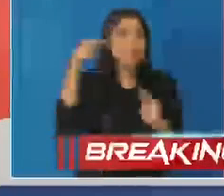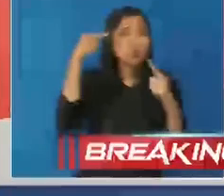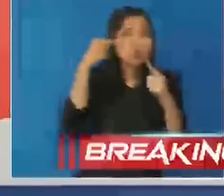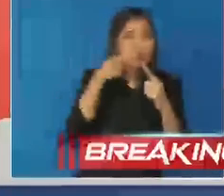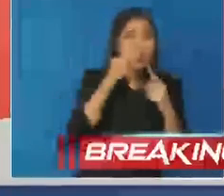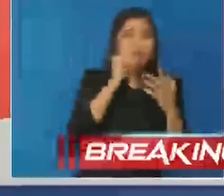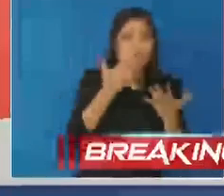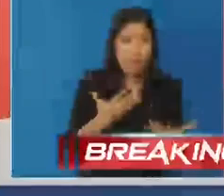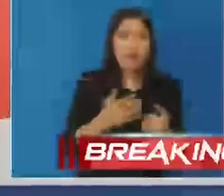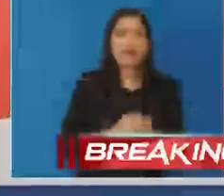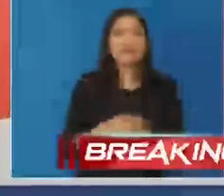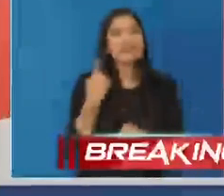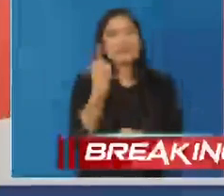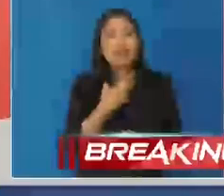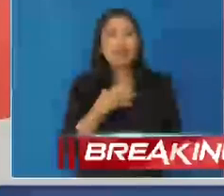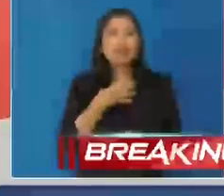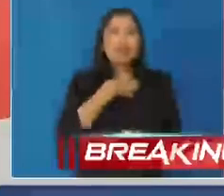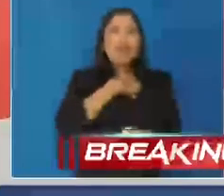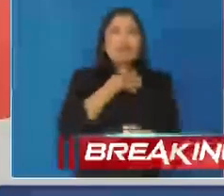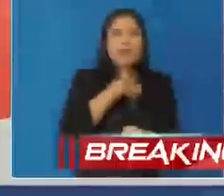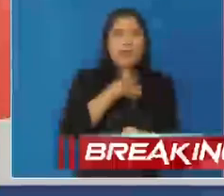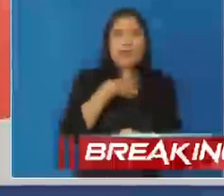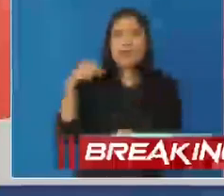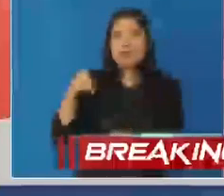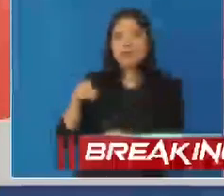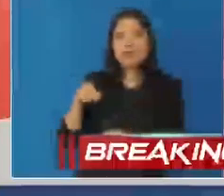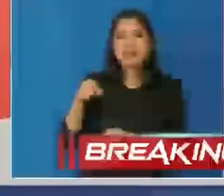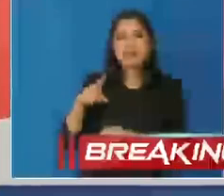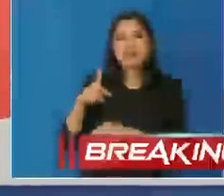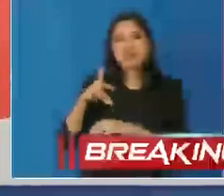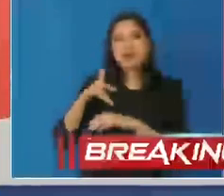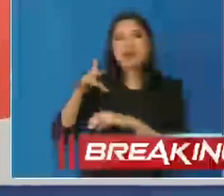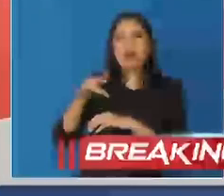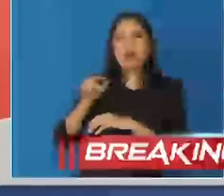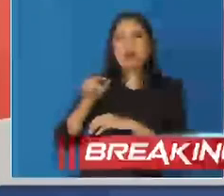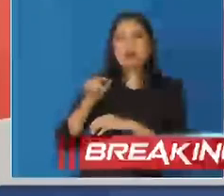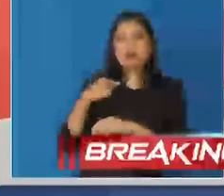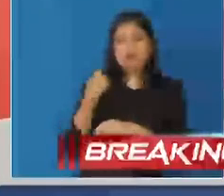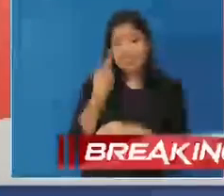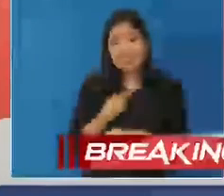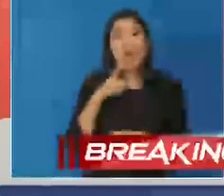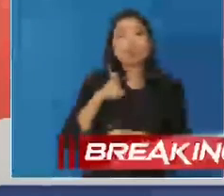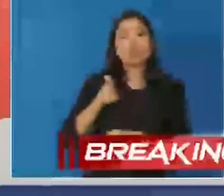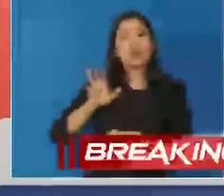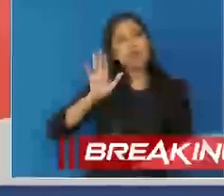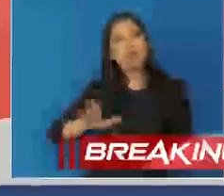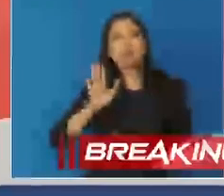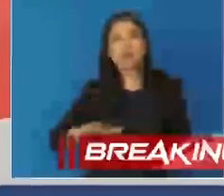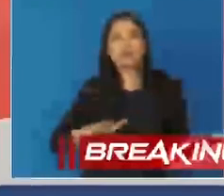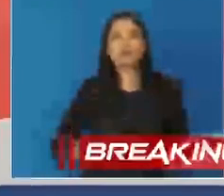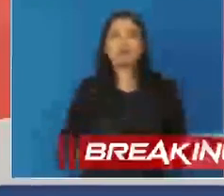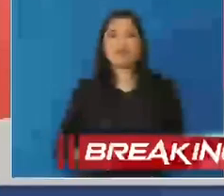meyakinkan kita repites sebagai isyarat bagi kita untuk lebih berhati-hati lagi